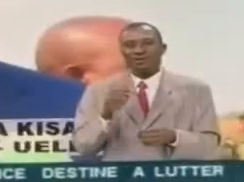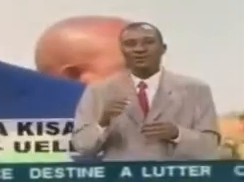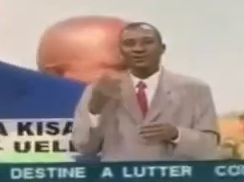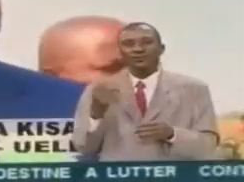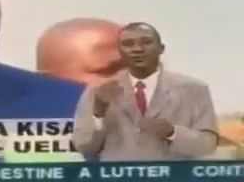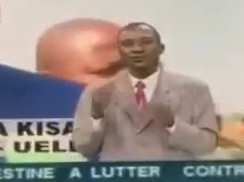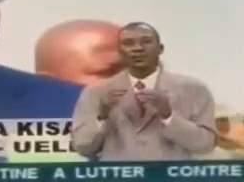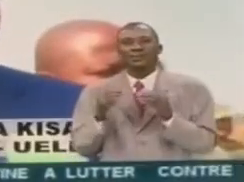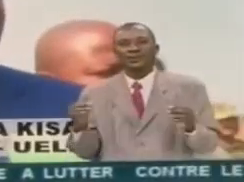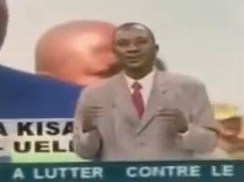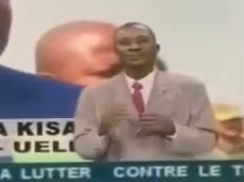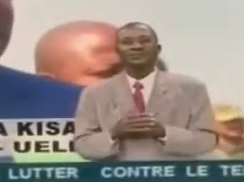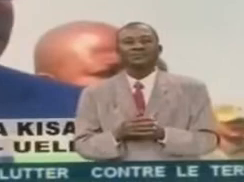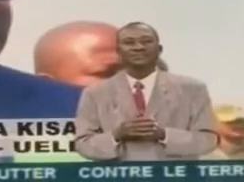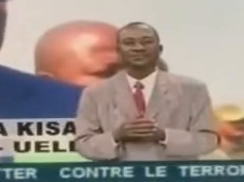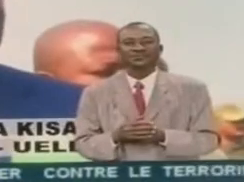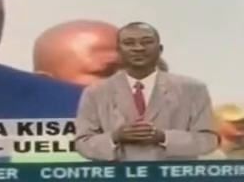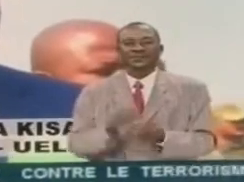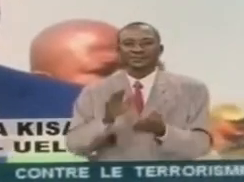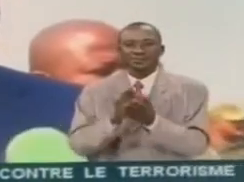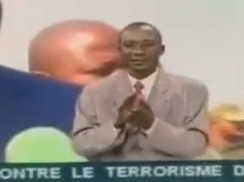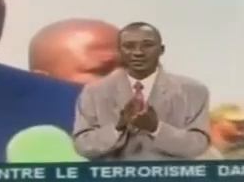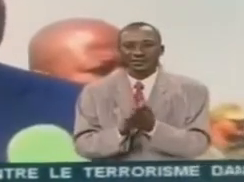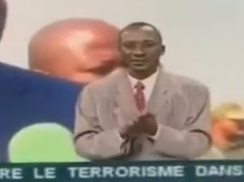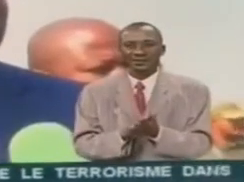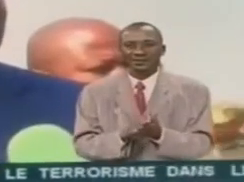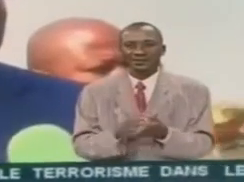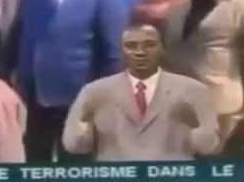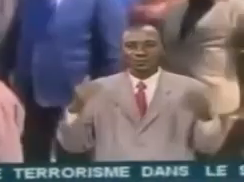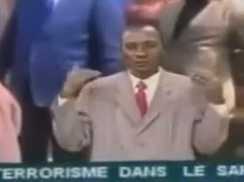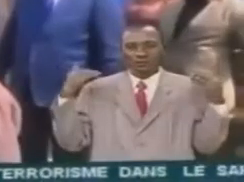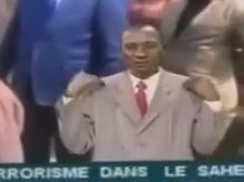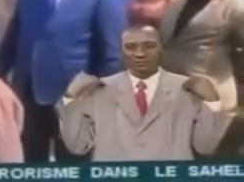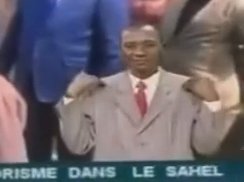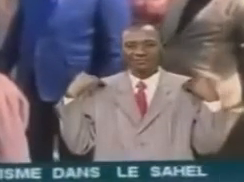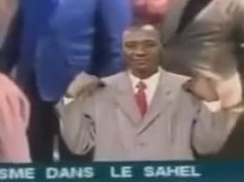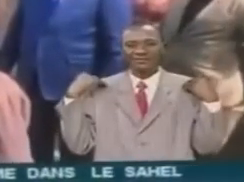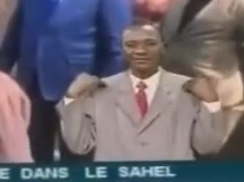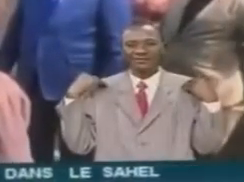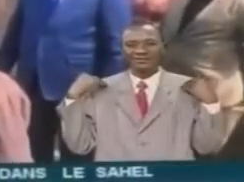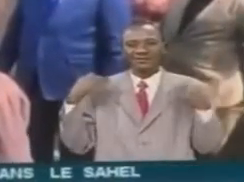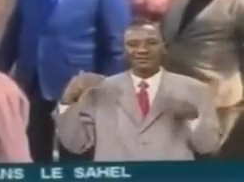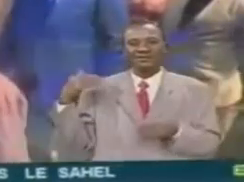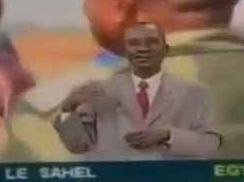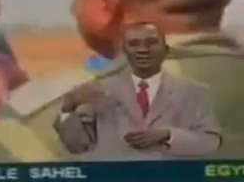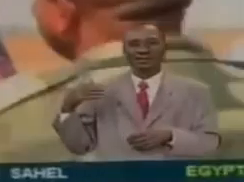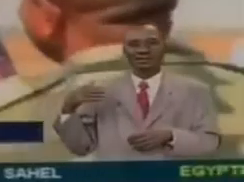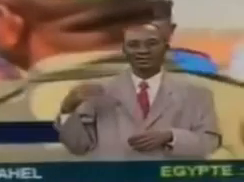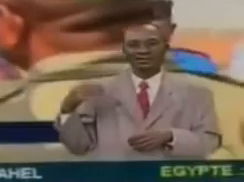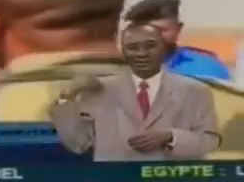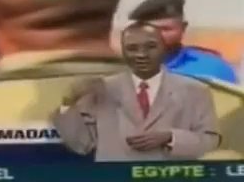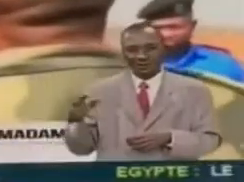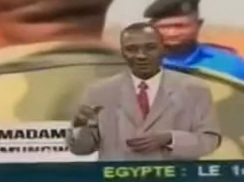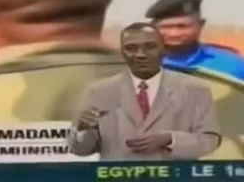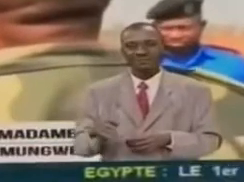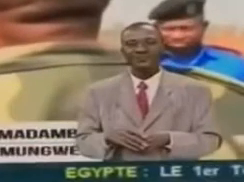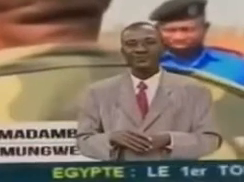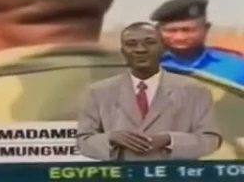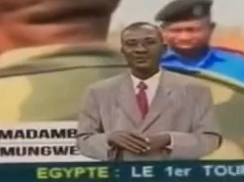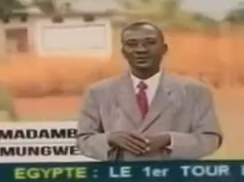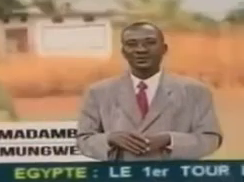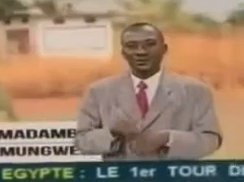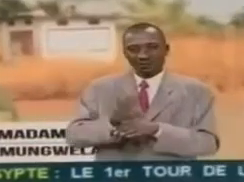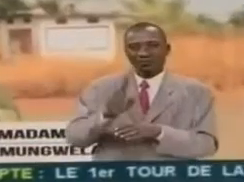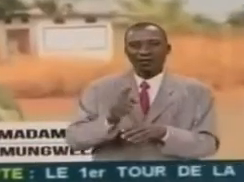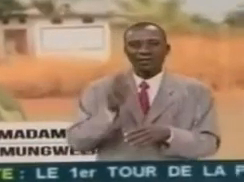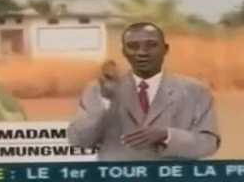dis chapeau bas à notre armée et coup de chapeau au commandant suprême, chef de l'État, Joseph Kabila Kabange, pour le soutien qu'il apporte